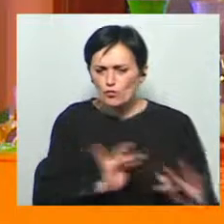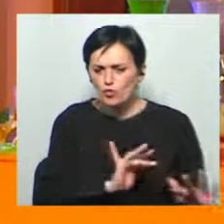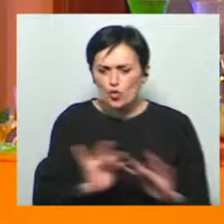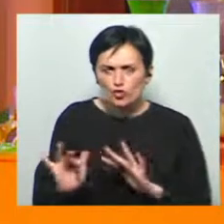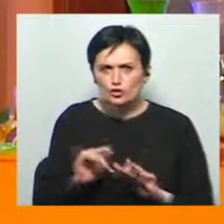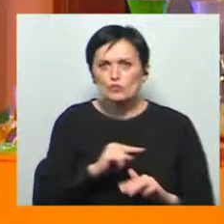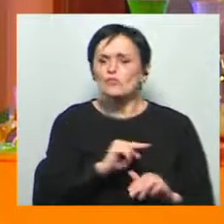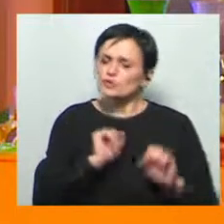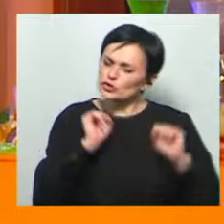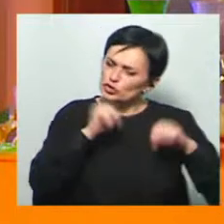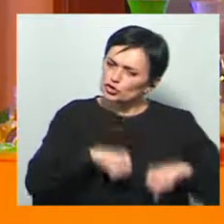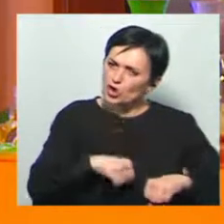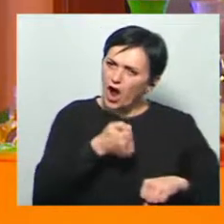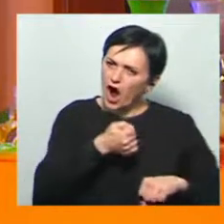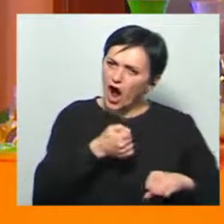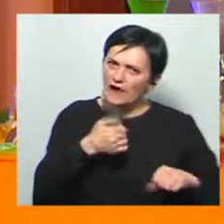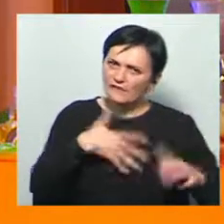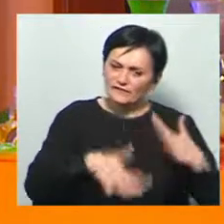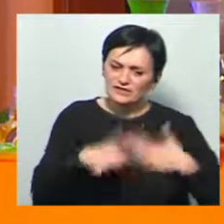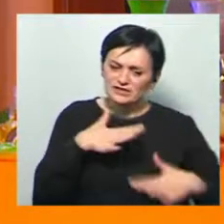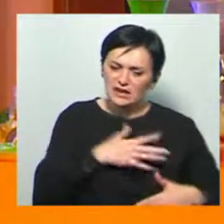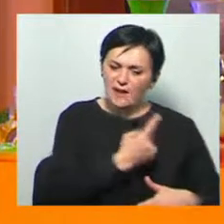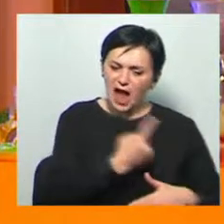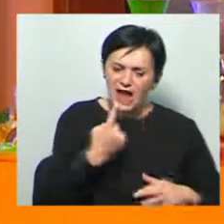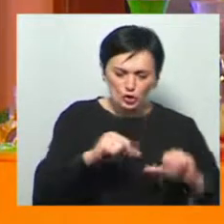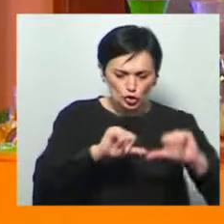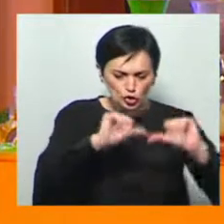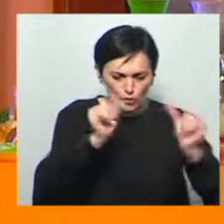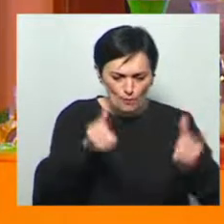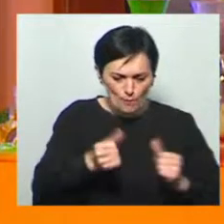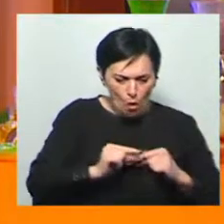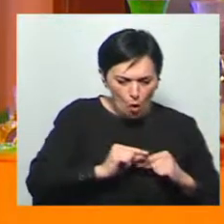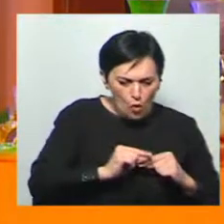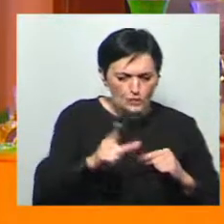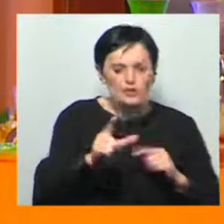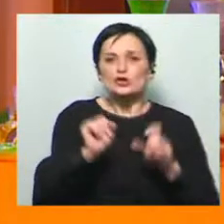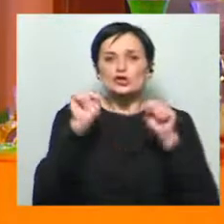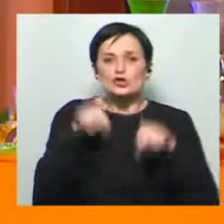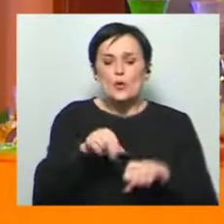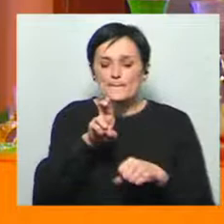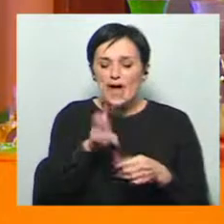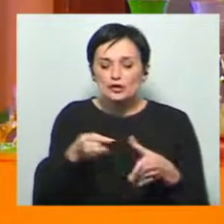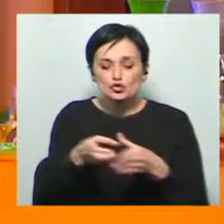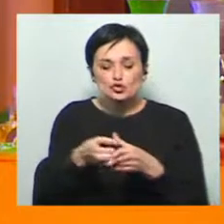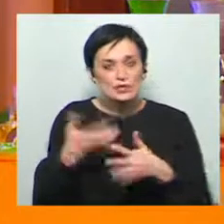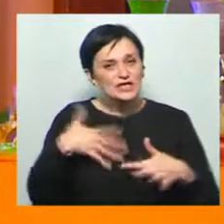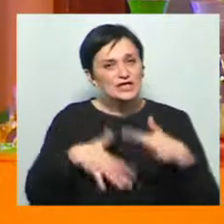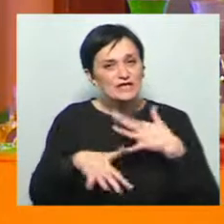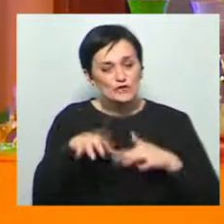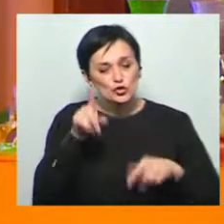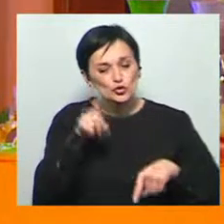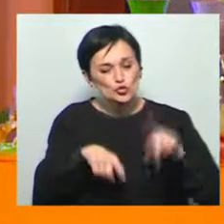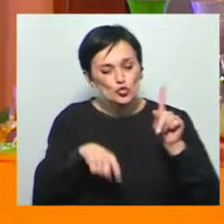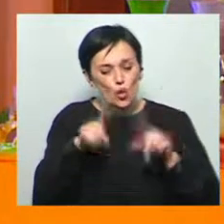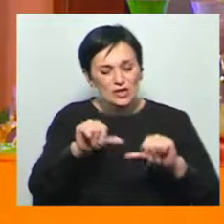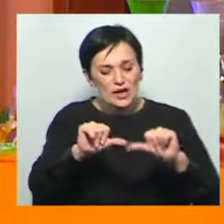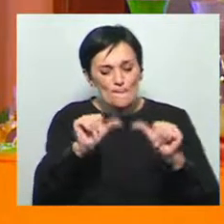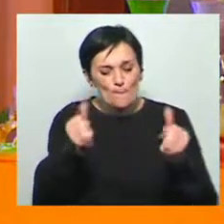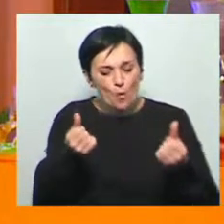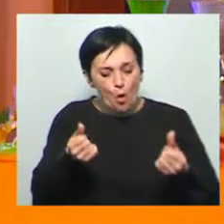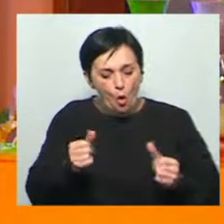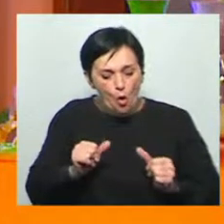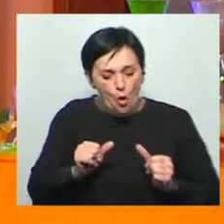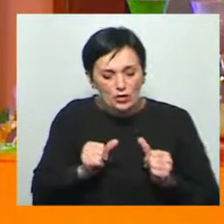პროცესი. მათ შეუძლიათ კავიტამინის ერთ-ერთი ფორმის წარმოქმნაც, მათ შეუძლიათ ბეჯგუფის ვიტამინების ზოგიერთი ფორმის